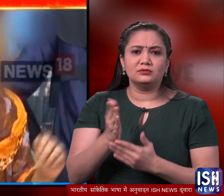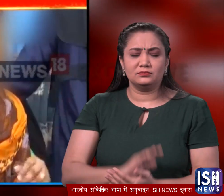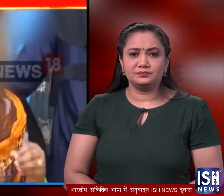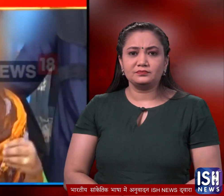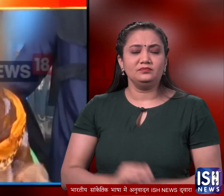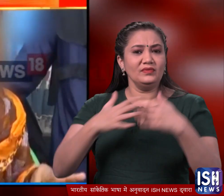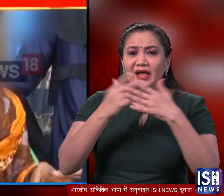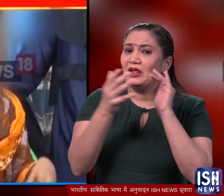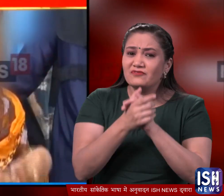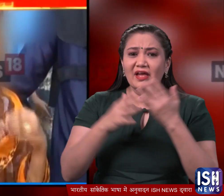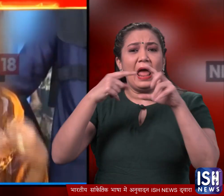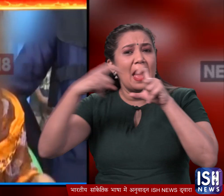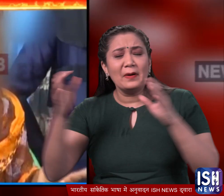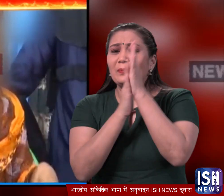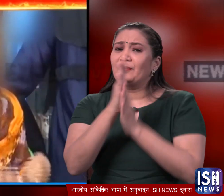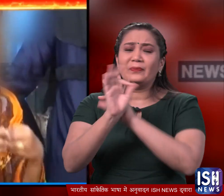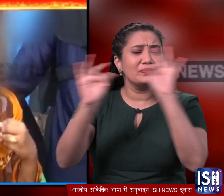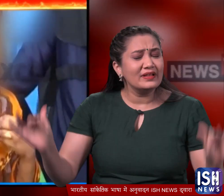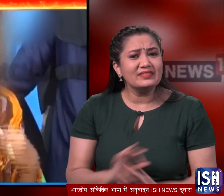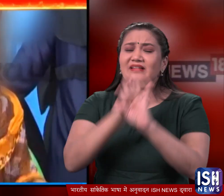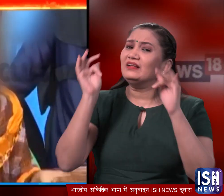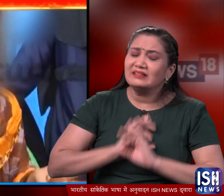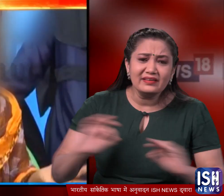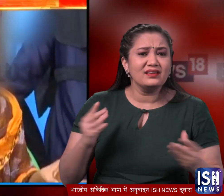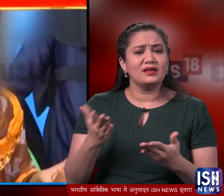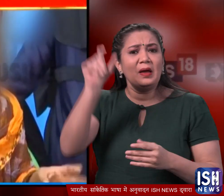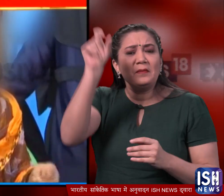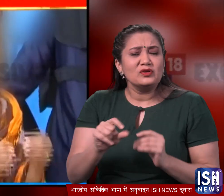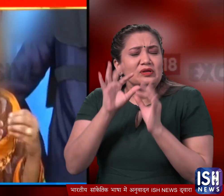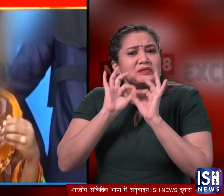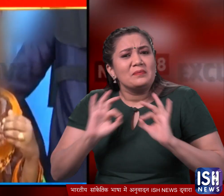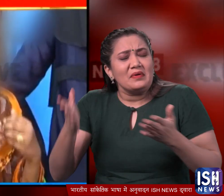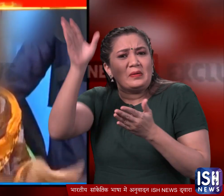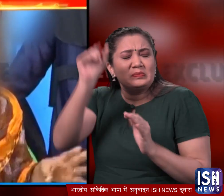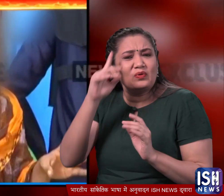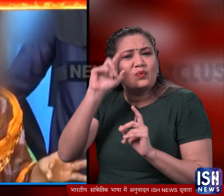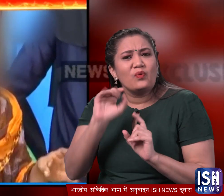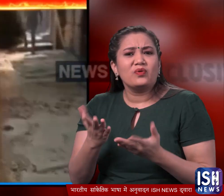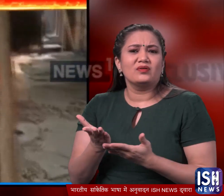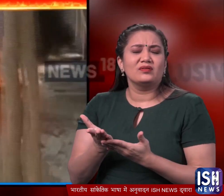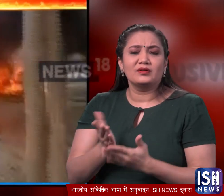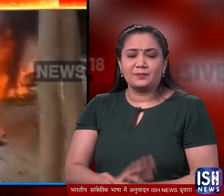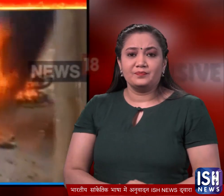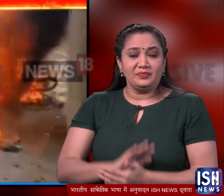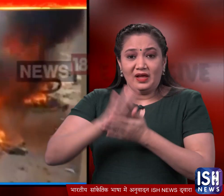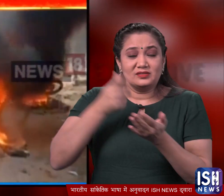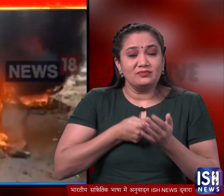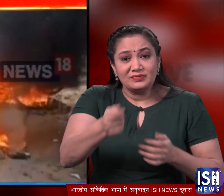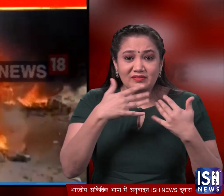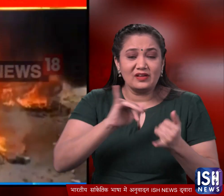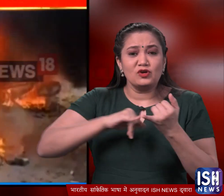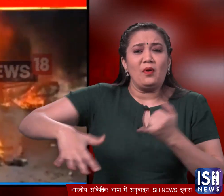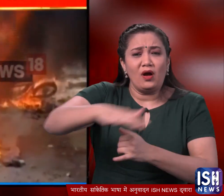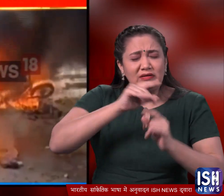बताया। उसकी ना किसकी दोस्ती थी ना दुश्मनी थी, क्या भी कुछ भी नहीं था। वो बच्चा मासूम रह सर का। हर्षा की हत्या के बाद